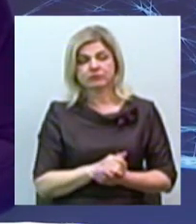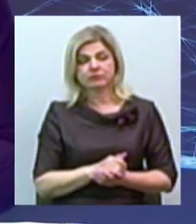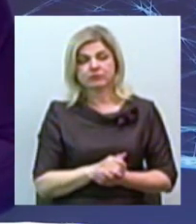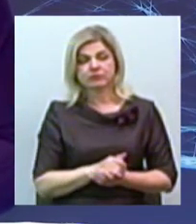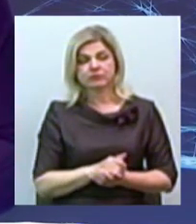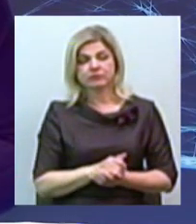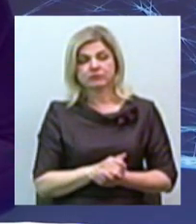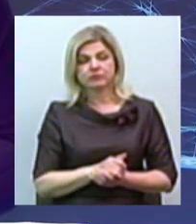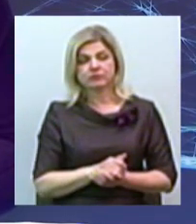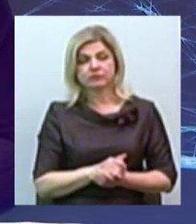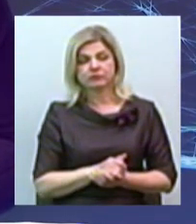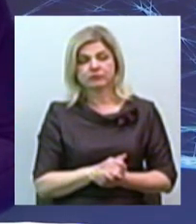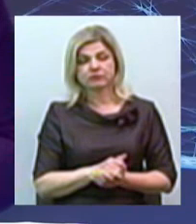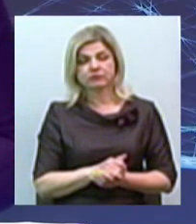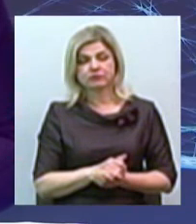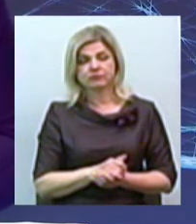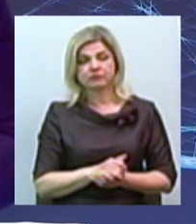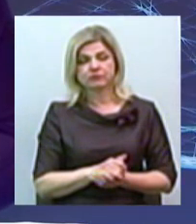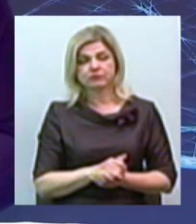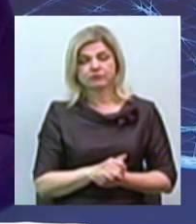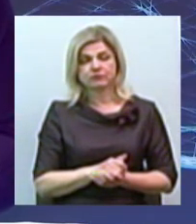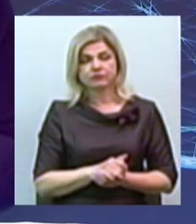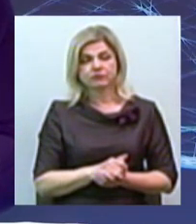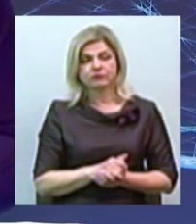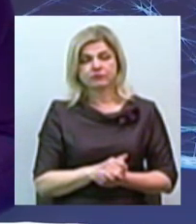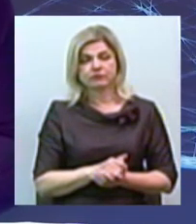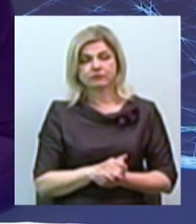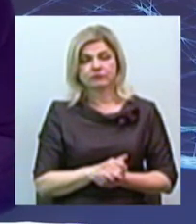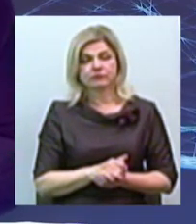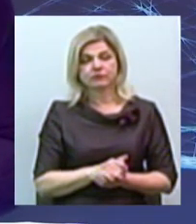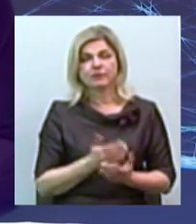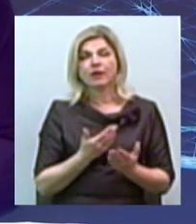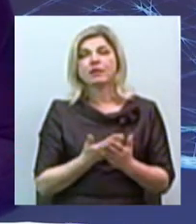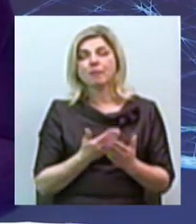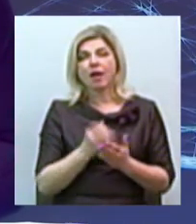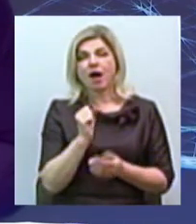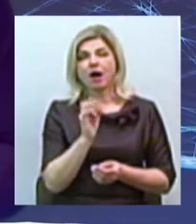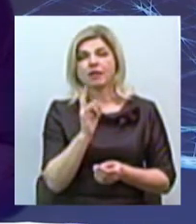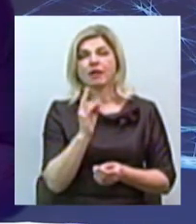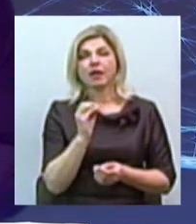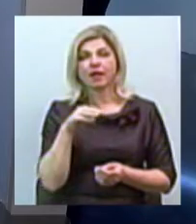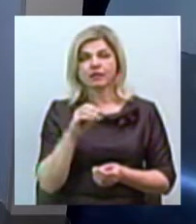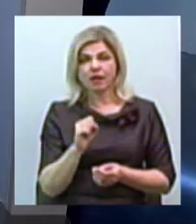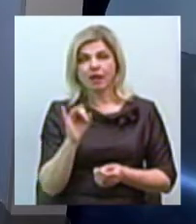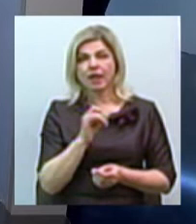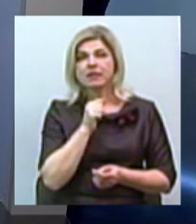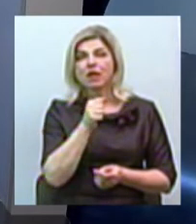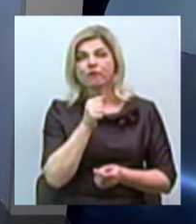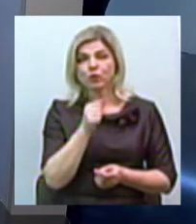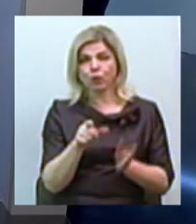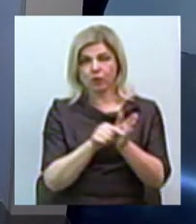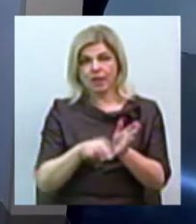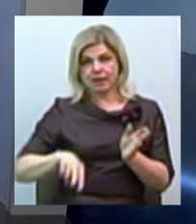із певних матеріалів і методичних моментів. Це, наприклад, анкета і для інтерв'ю з директором. директору.